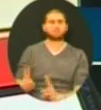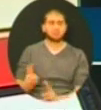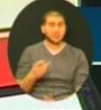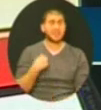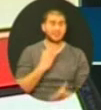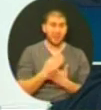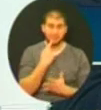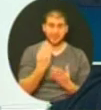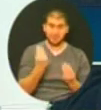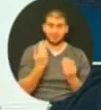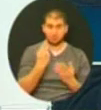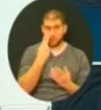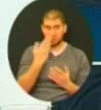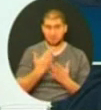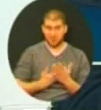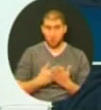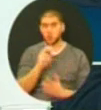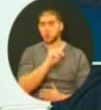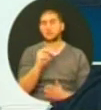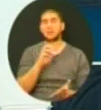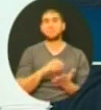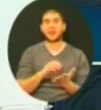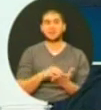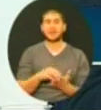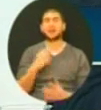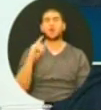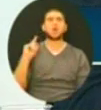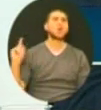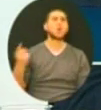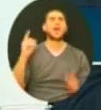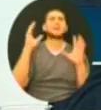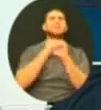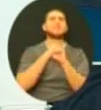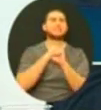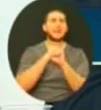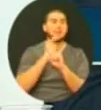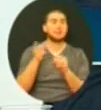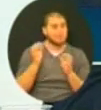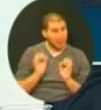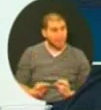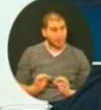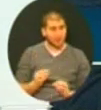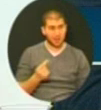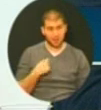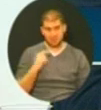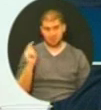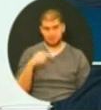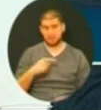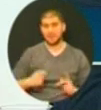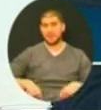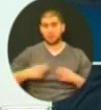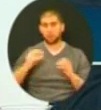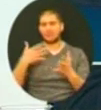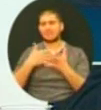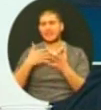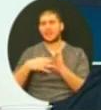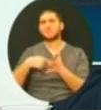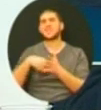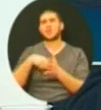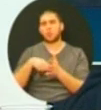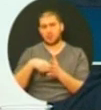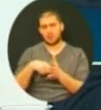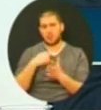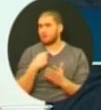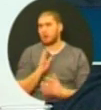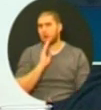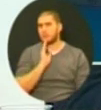שראיתי בדוח שבעיניי. נושא מרכזי, אני חושב דרך אגב, כל התפיסה היא באמת לבוא, אני בא מתרבות של תחקיר ותיקון. ואין